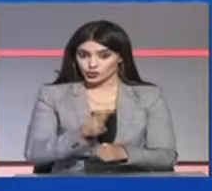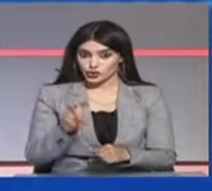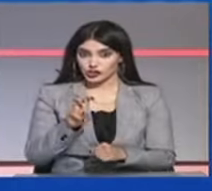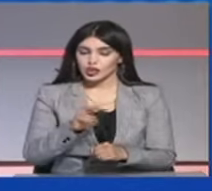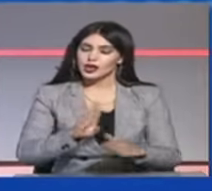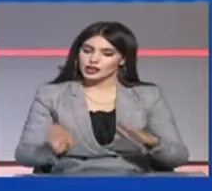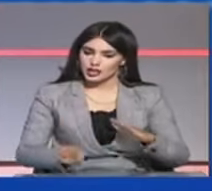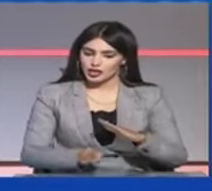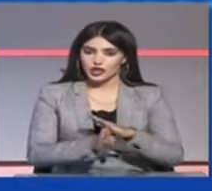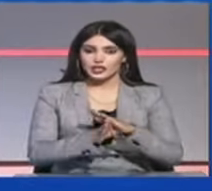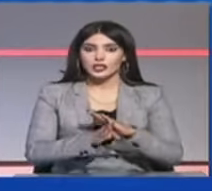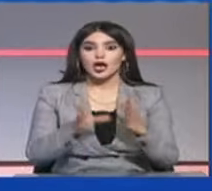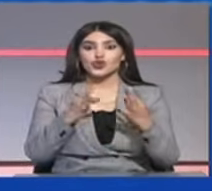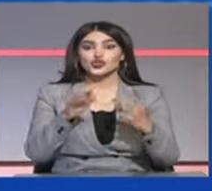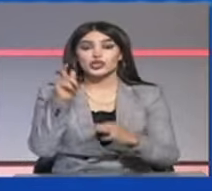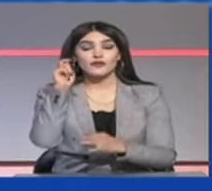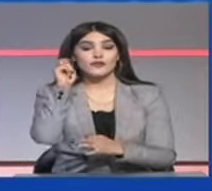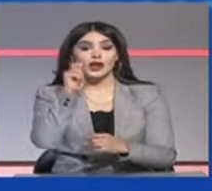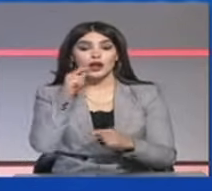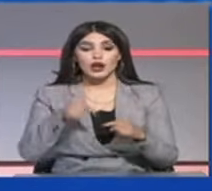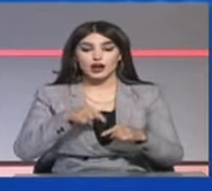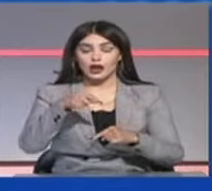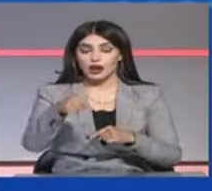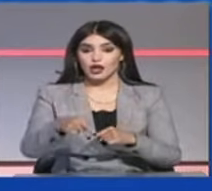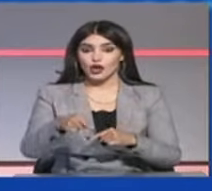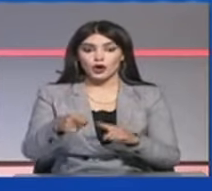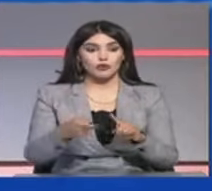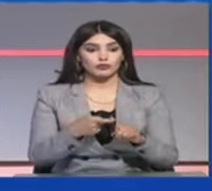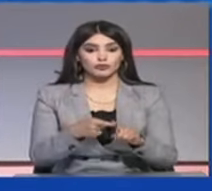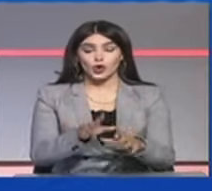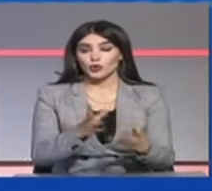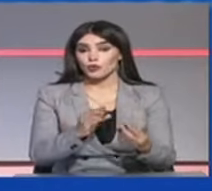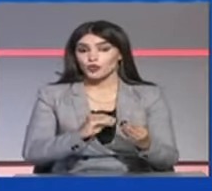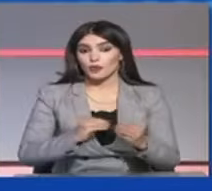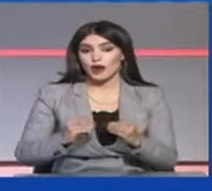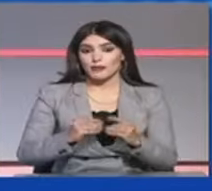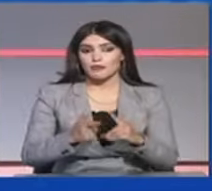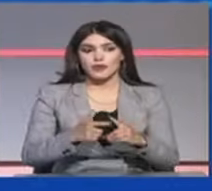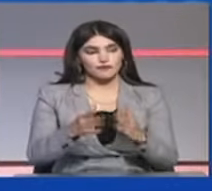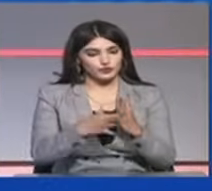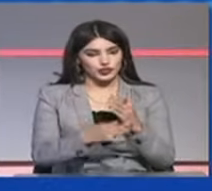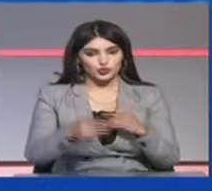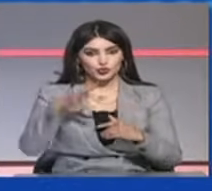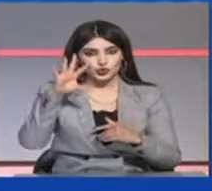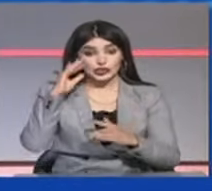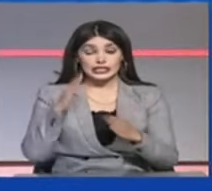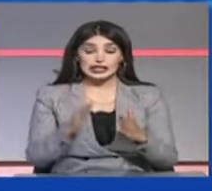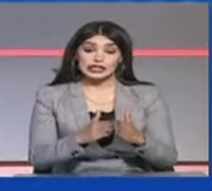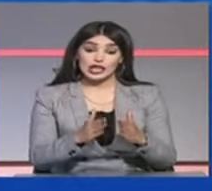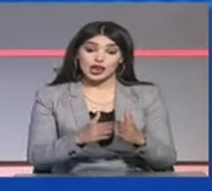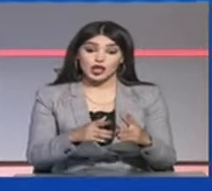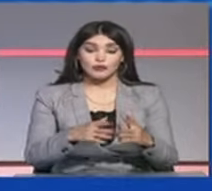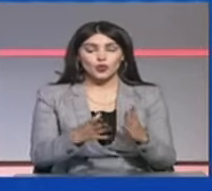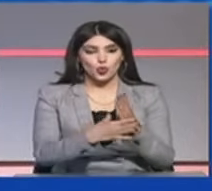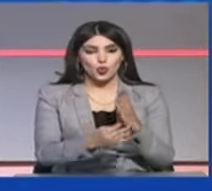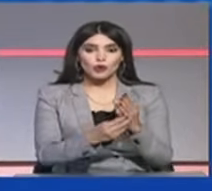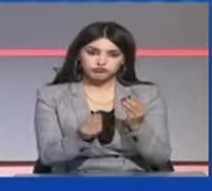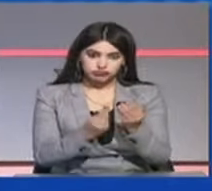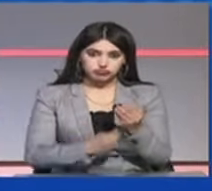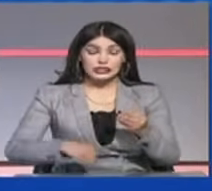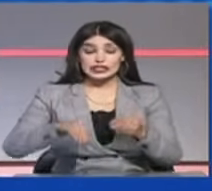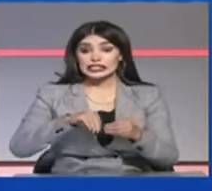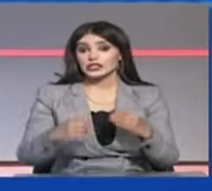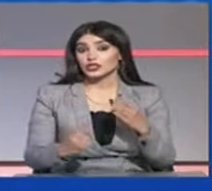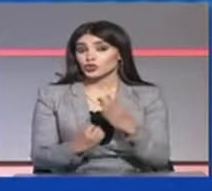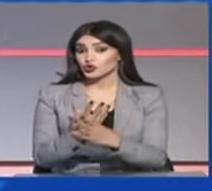انطلاقا من العاشر من ابريل الجاري اشتد شح الموارد الماليه للدوله ما يتطلب تعبئه قروض اضافيه جديده